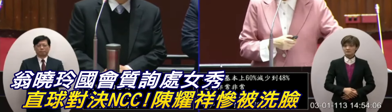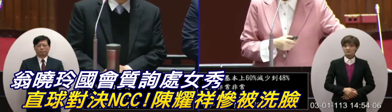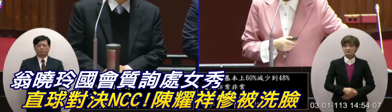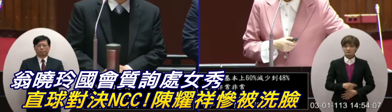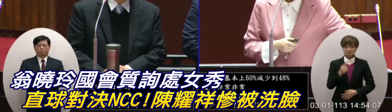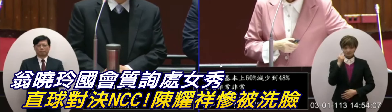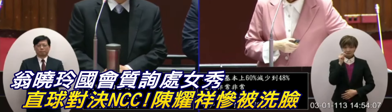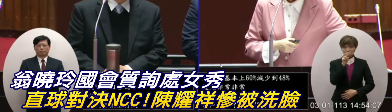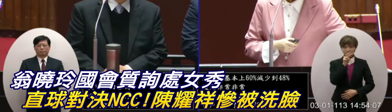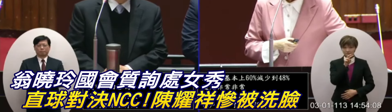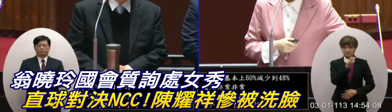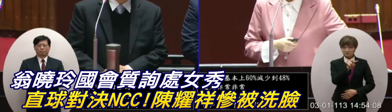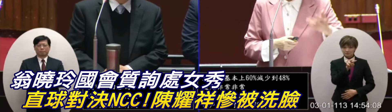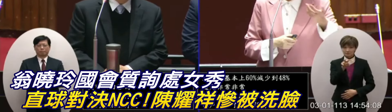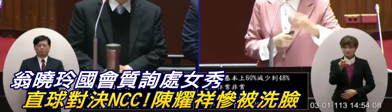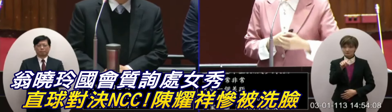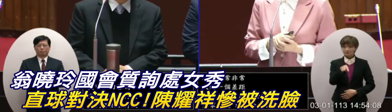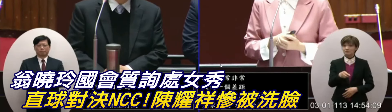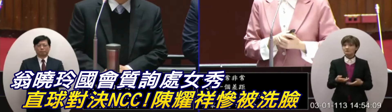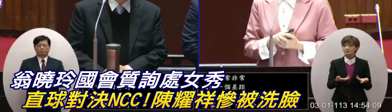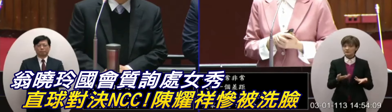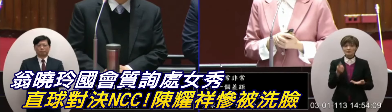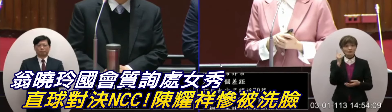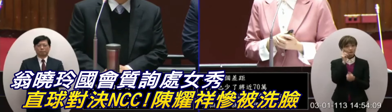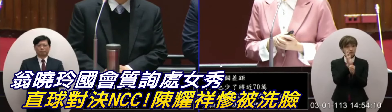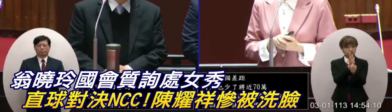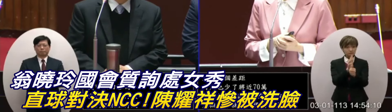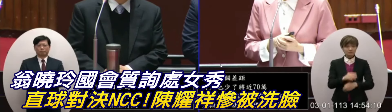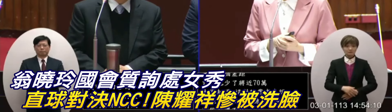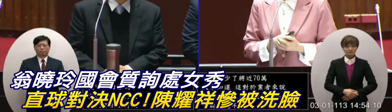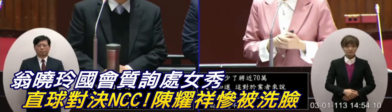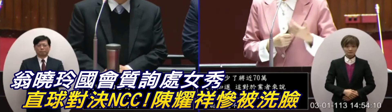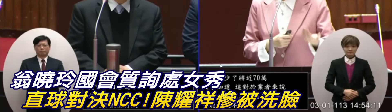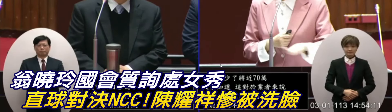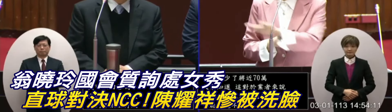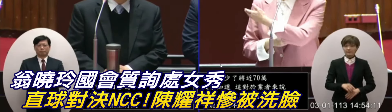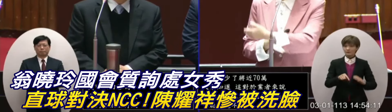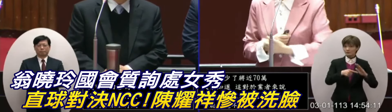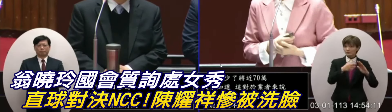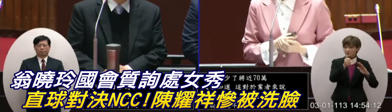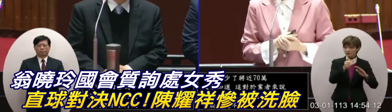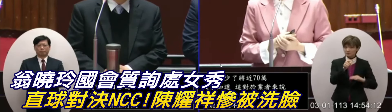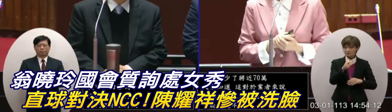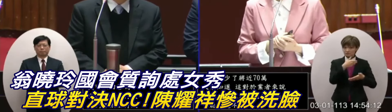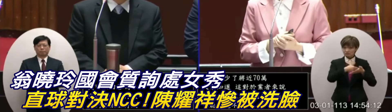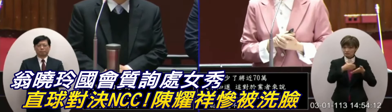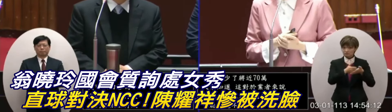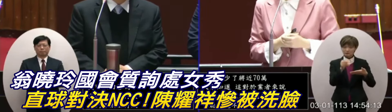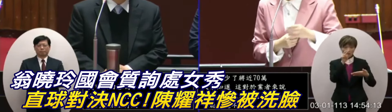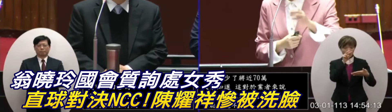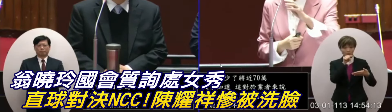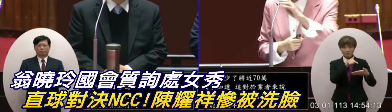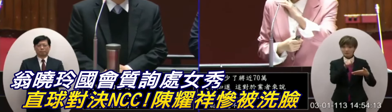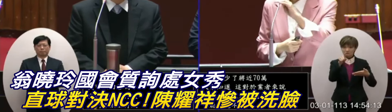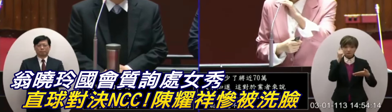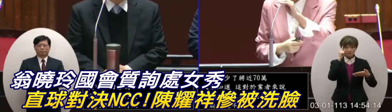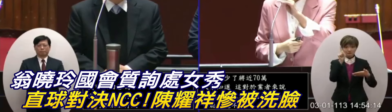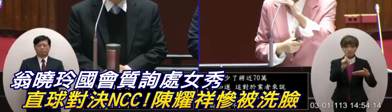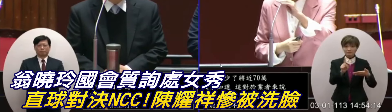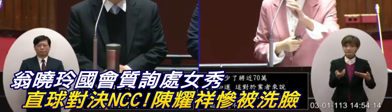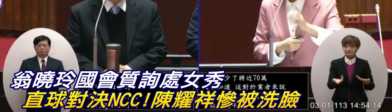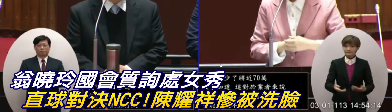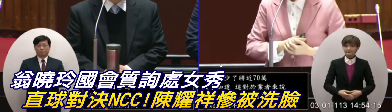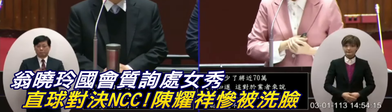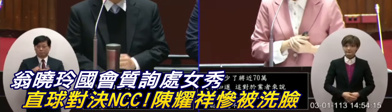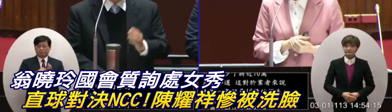况，其实我想问问看请问院长，您看到这张图，您有什么看法？